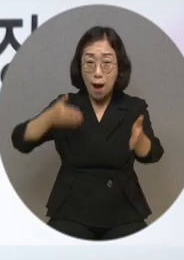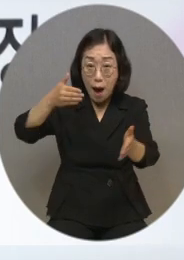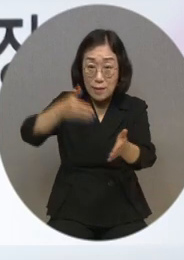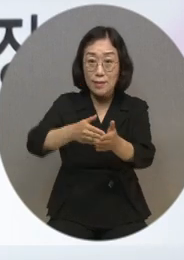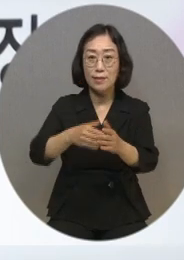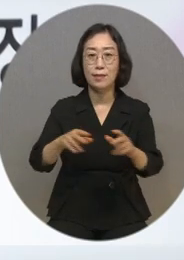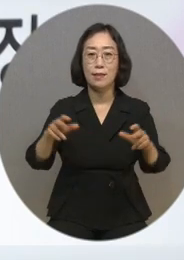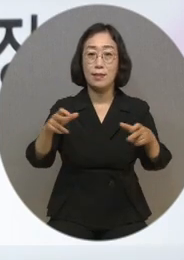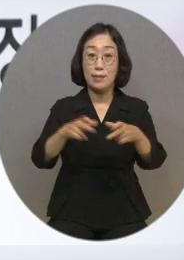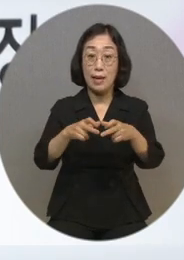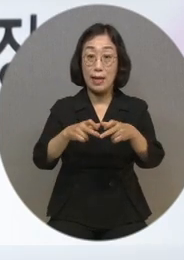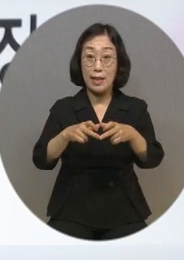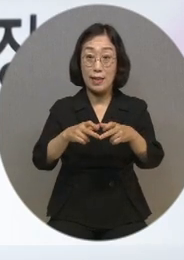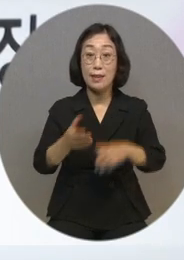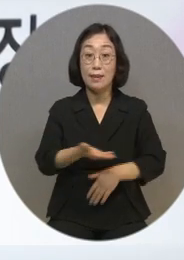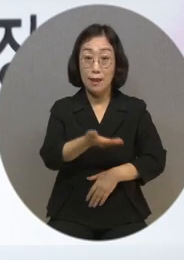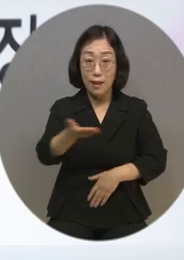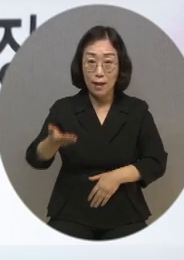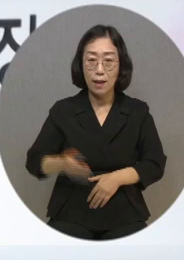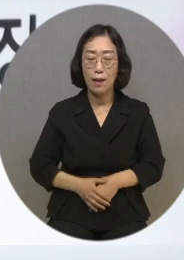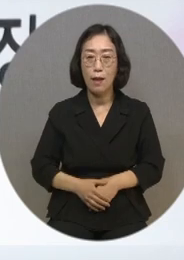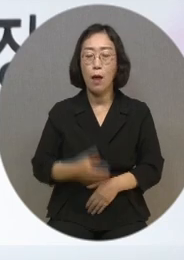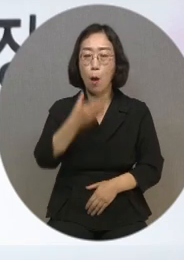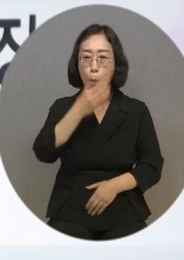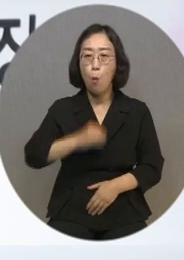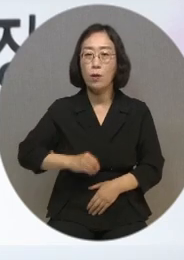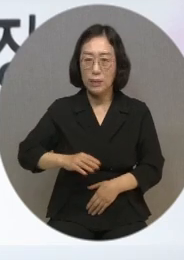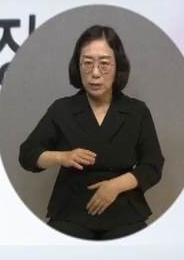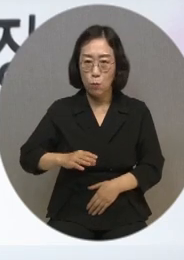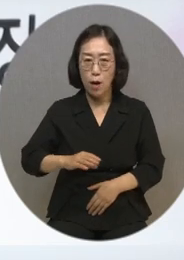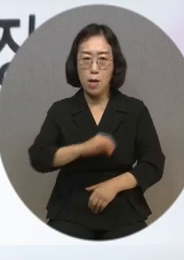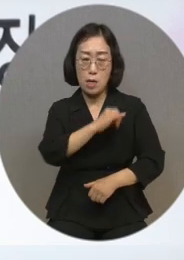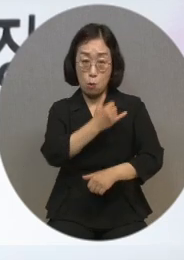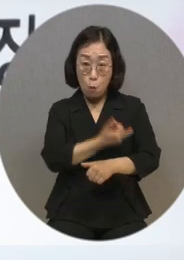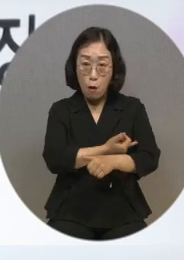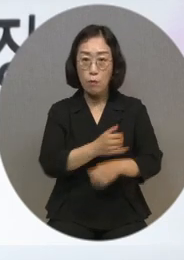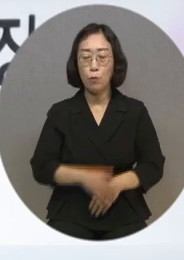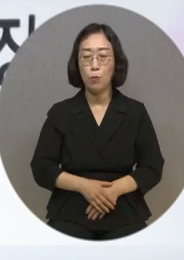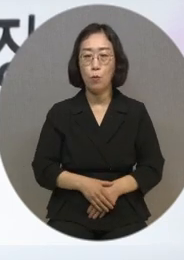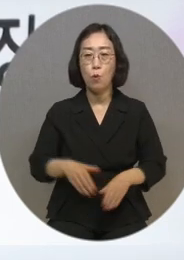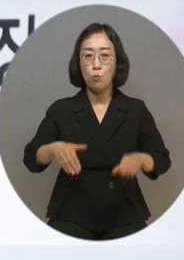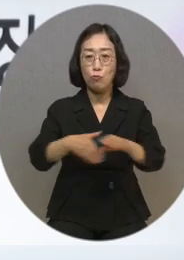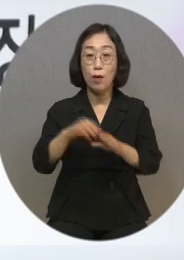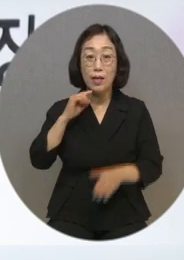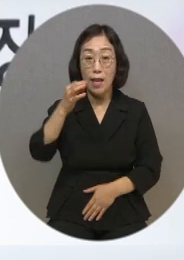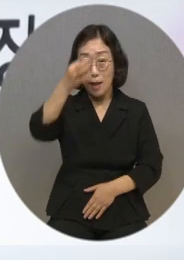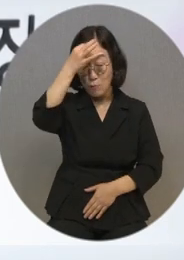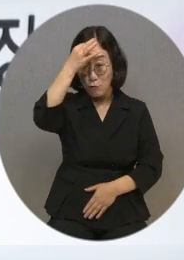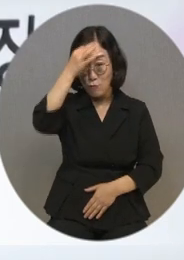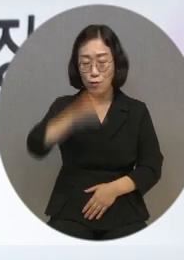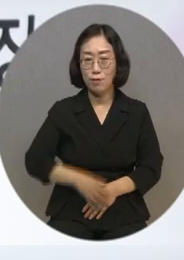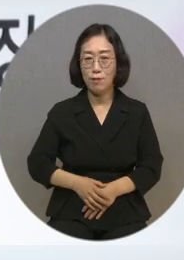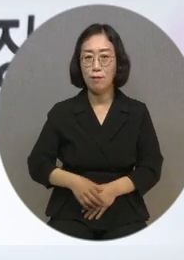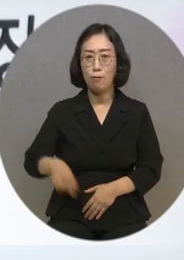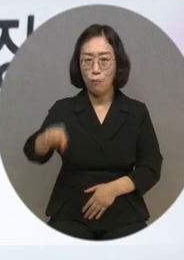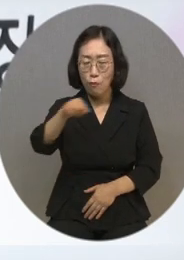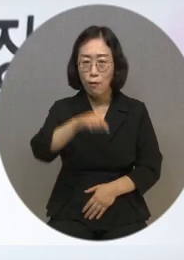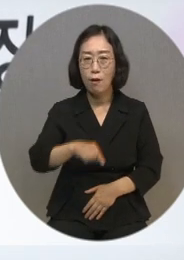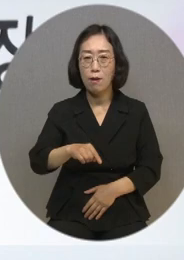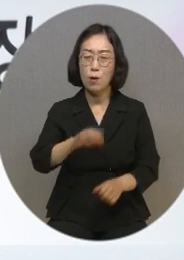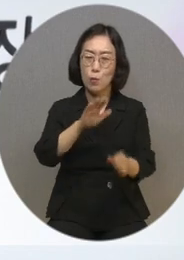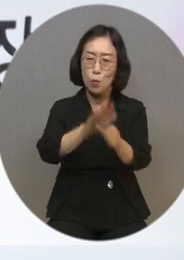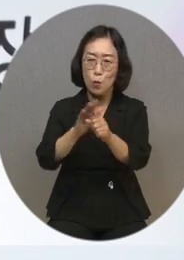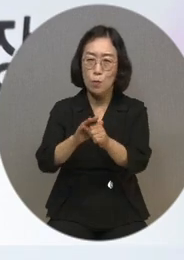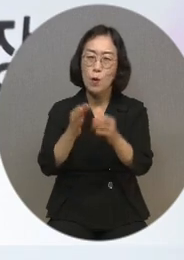지금까지 장애인들에게 복지와 인권 그리고 문화예술 이런 분야의